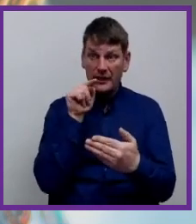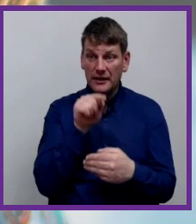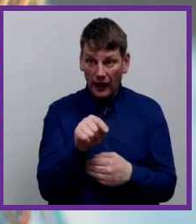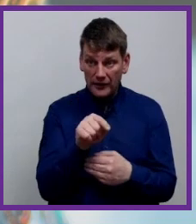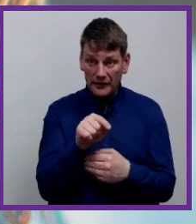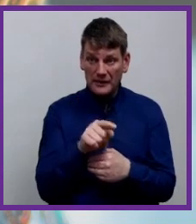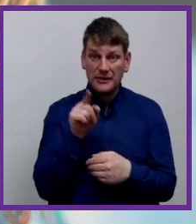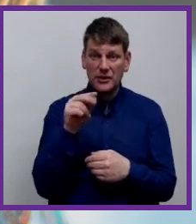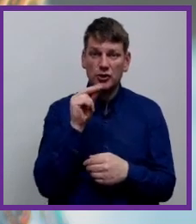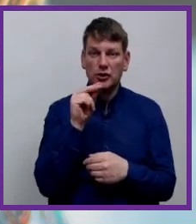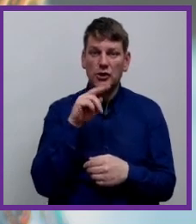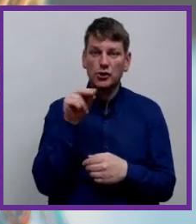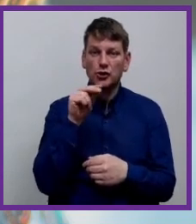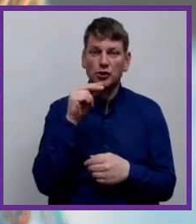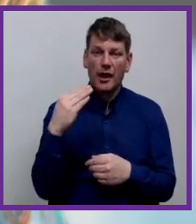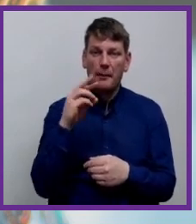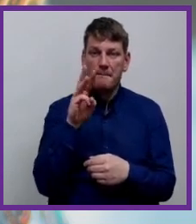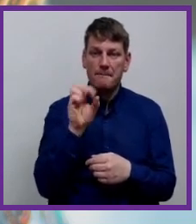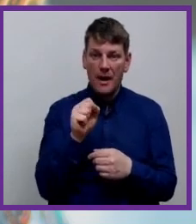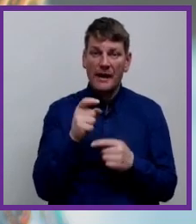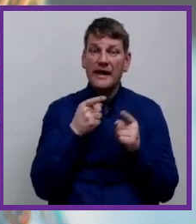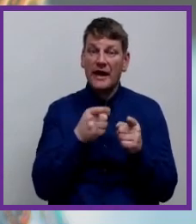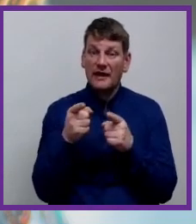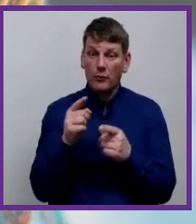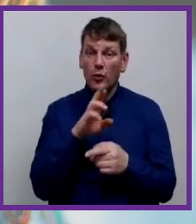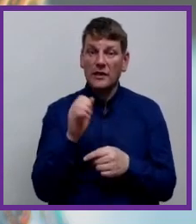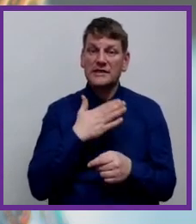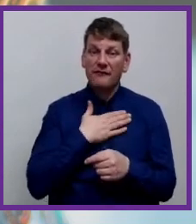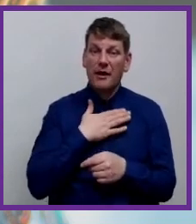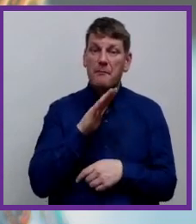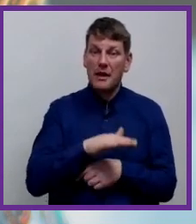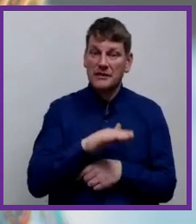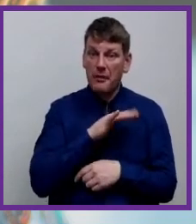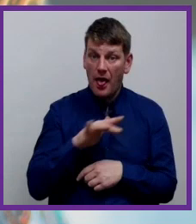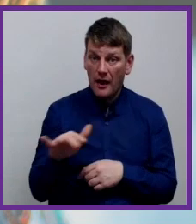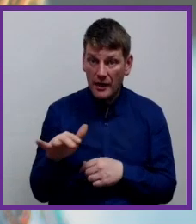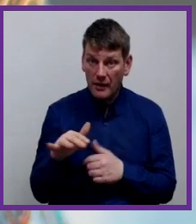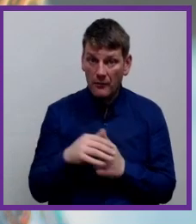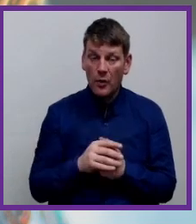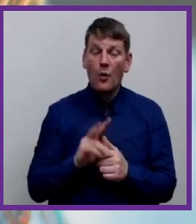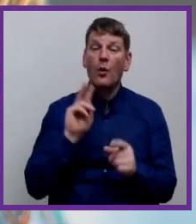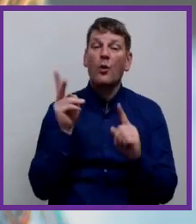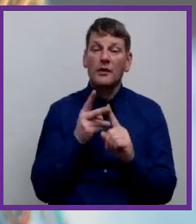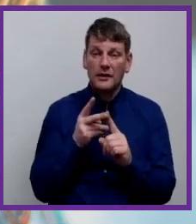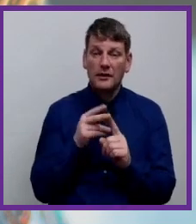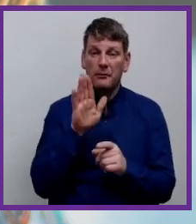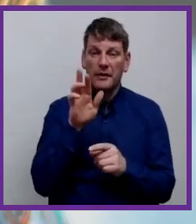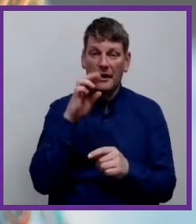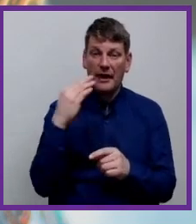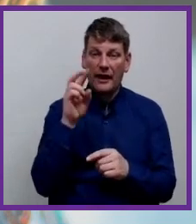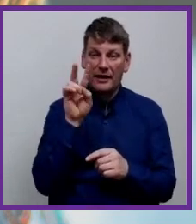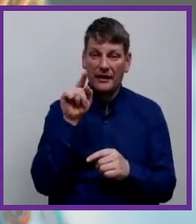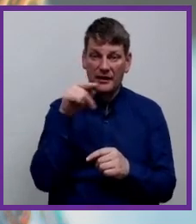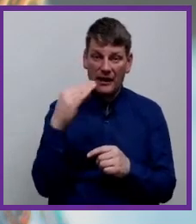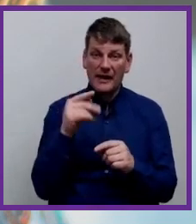tas Džemma pirmkārt ietekmējās no saviem mazbērniem, otrkārt Brechte